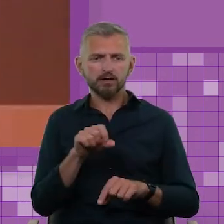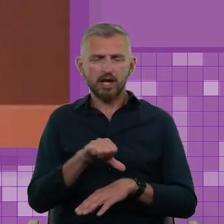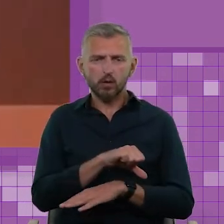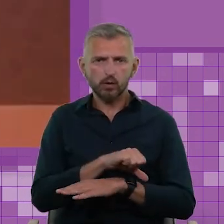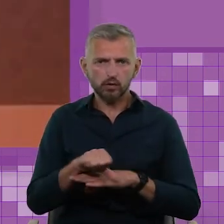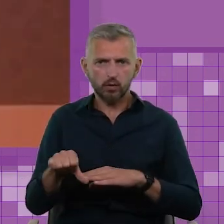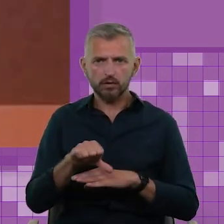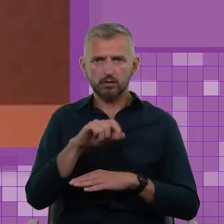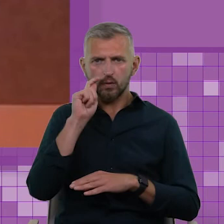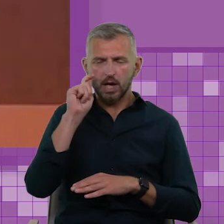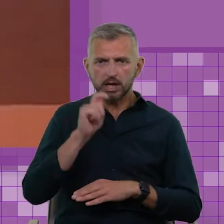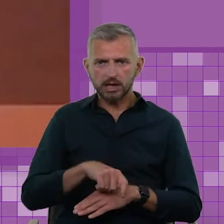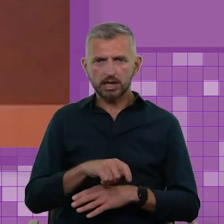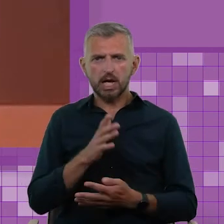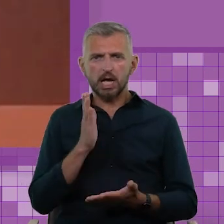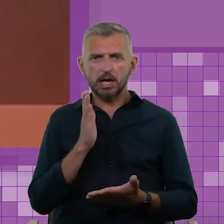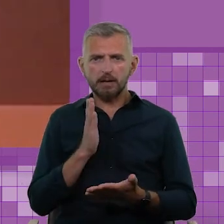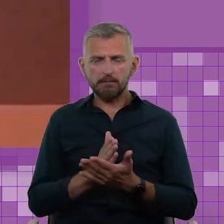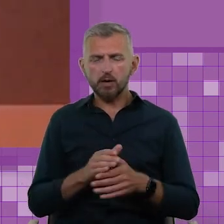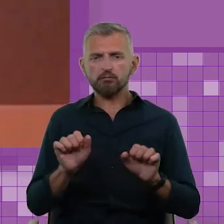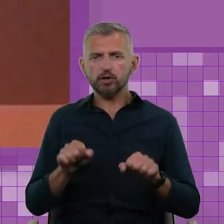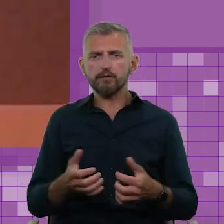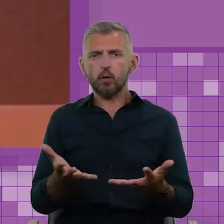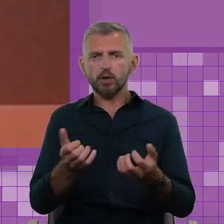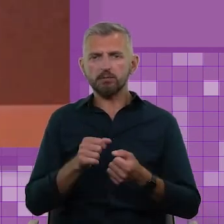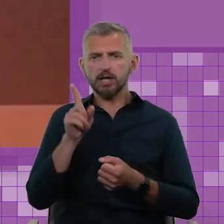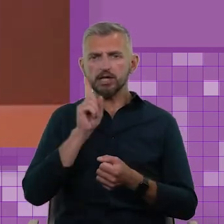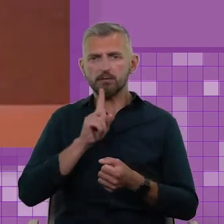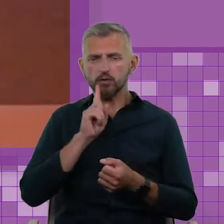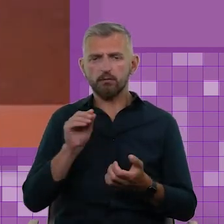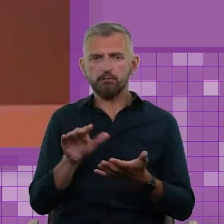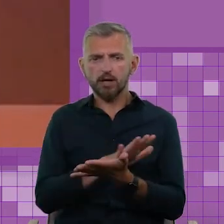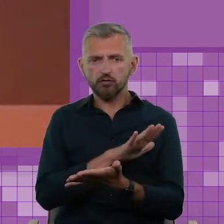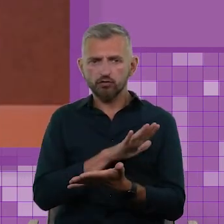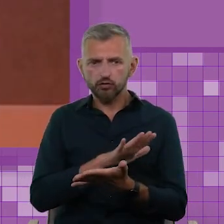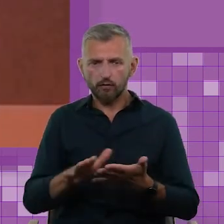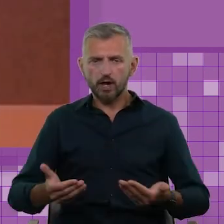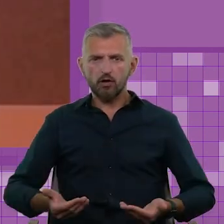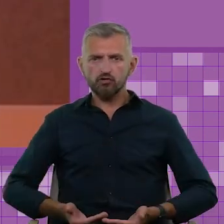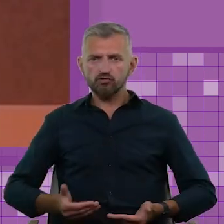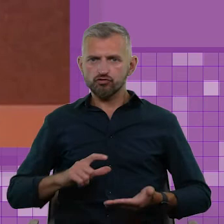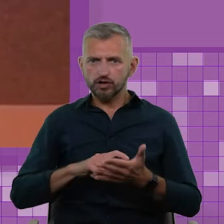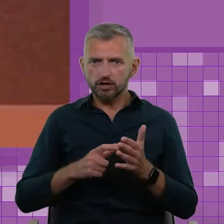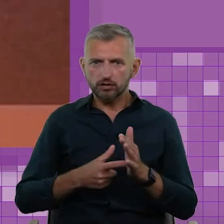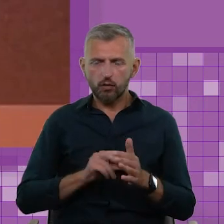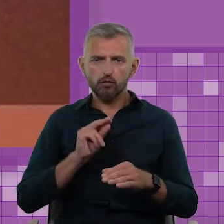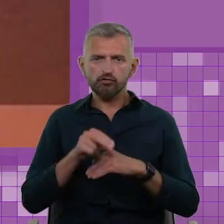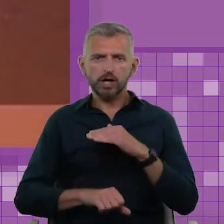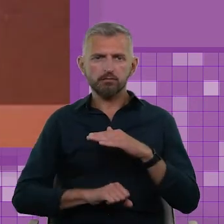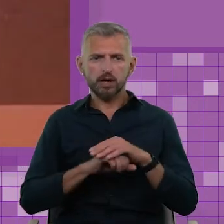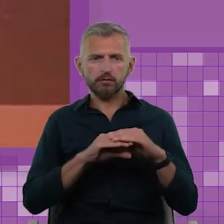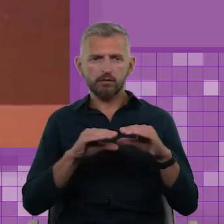кордон України, мають нагоду отримати тимчасове безкоштовне житло через